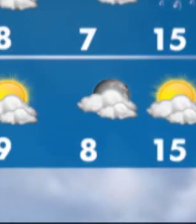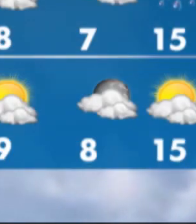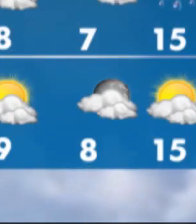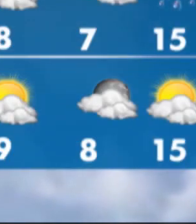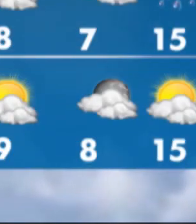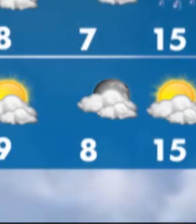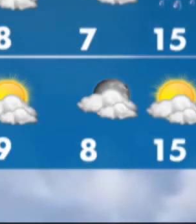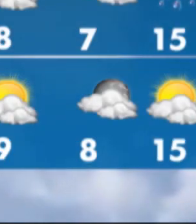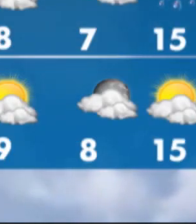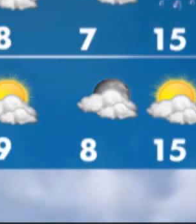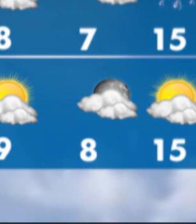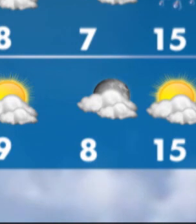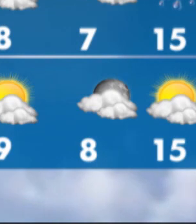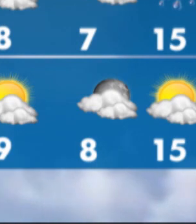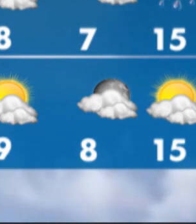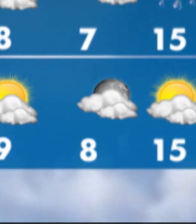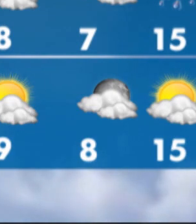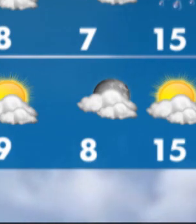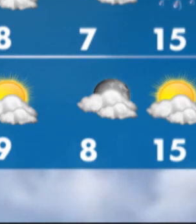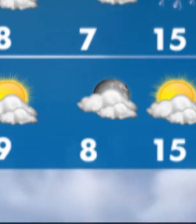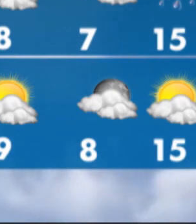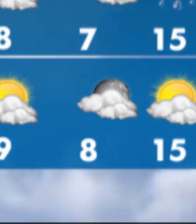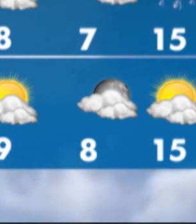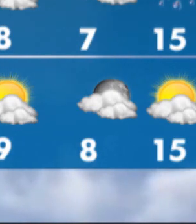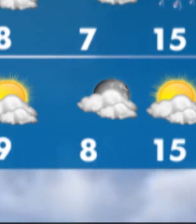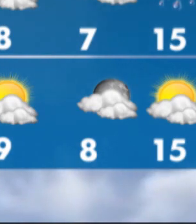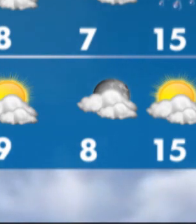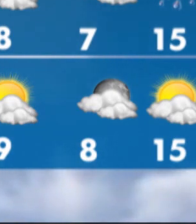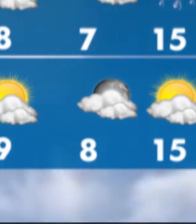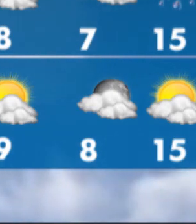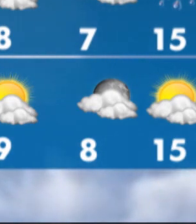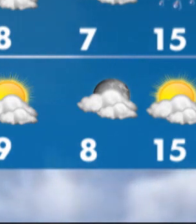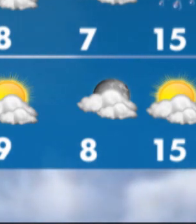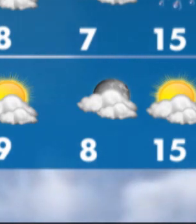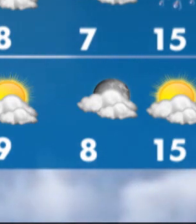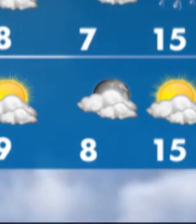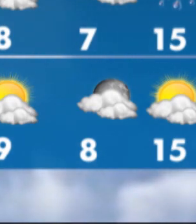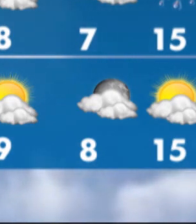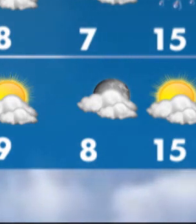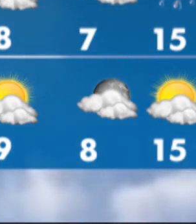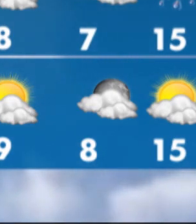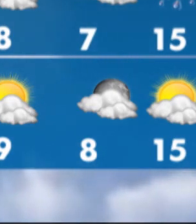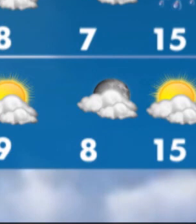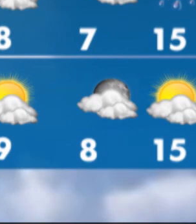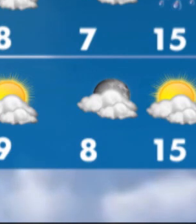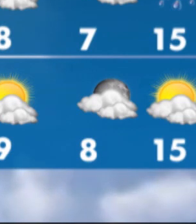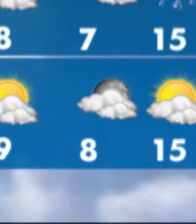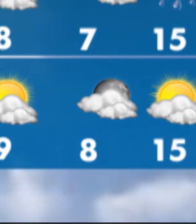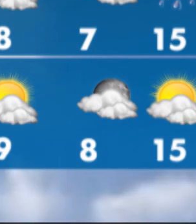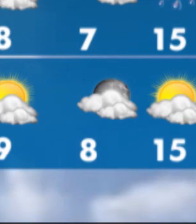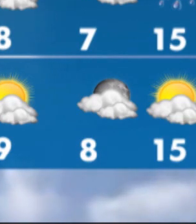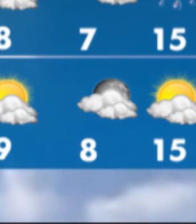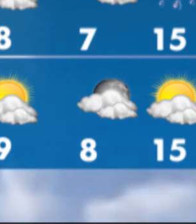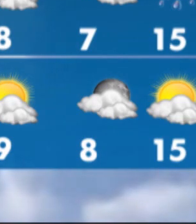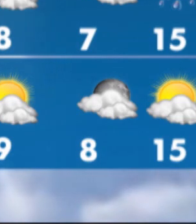тулаан, хөвсгөл хатгалч хүмүүд градус орчим өдөртөө 14 градус тулаан, мар хангай цэцэрлэг хүмүүд 4 өдөртөө 17 градус тулаан, хар оринч хүмүүд